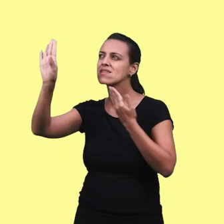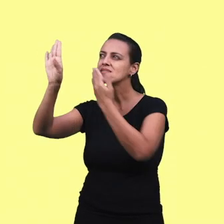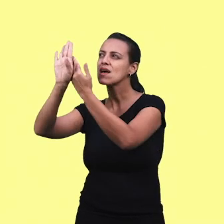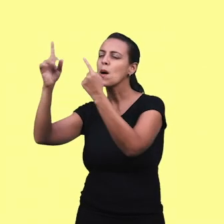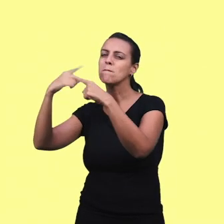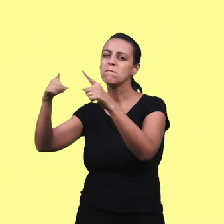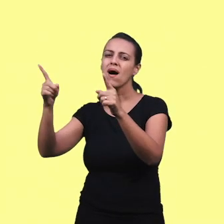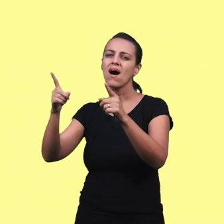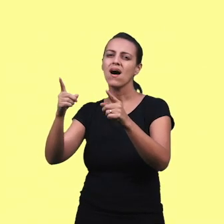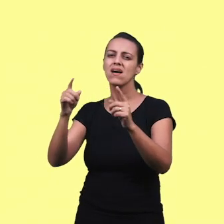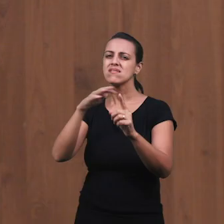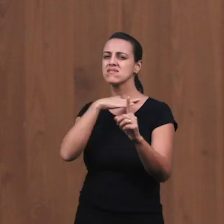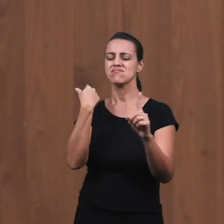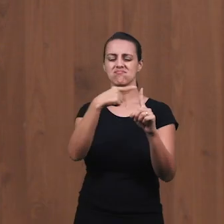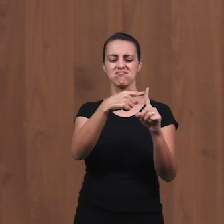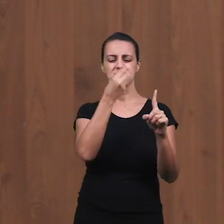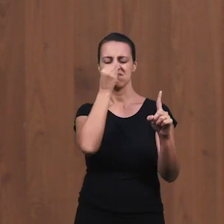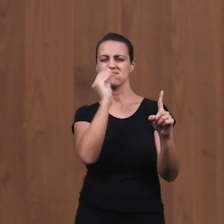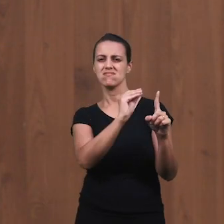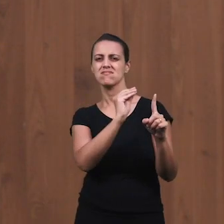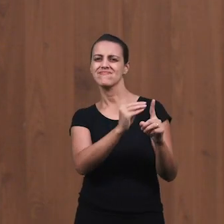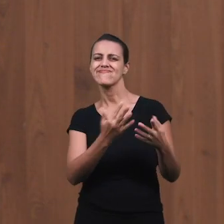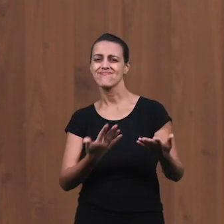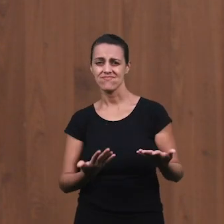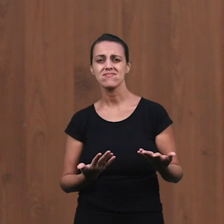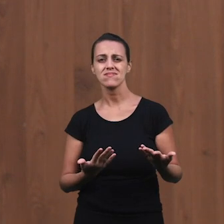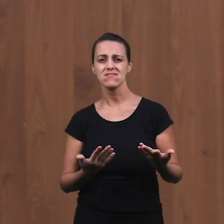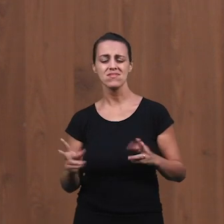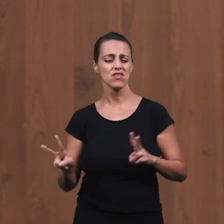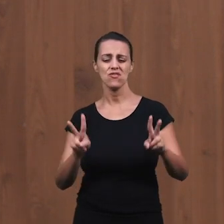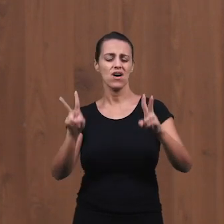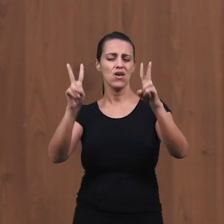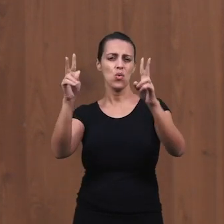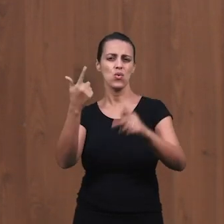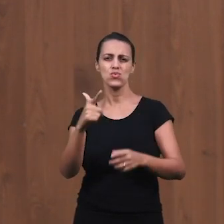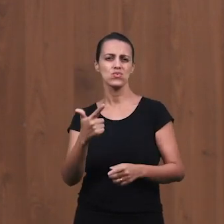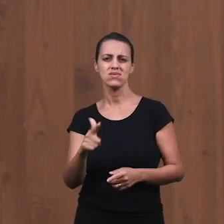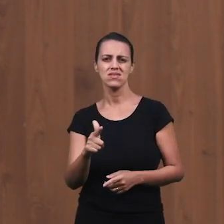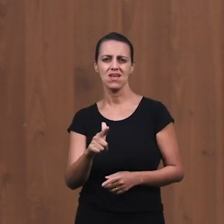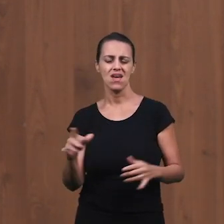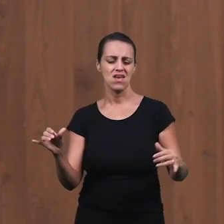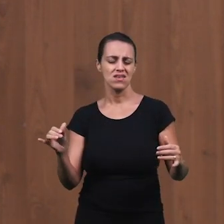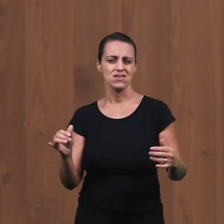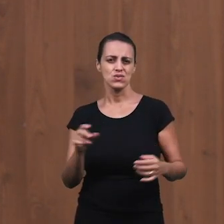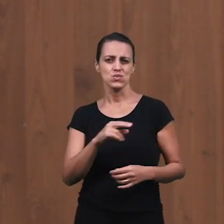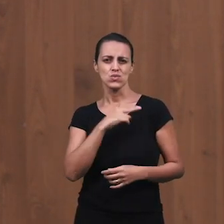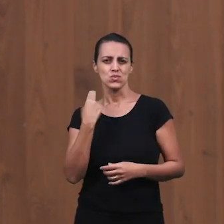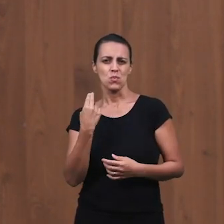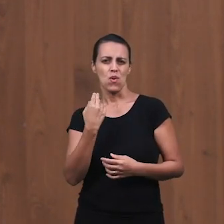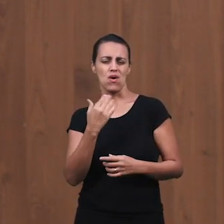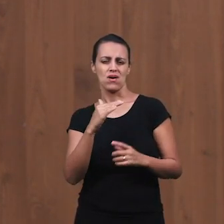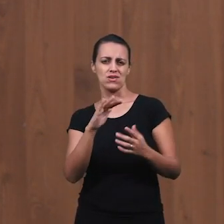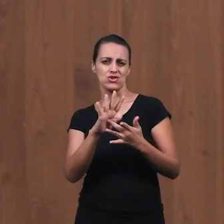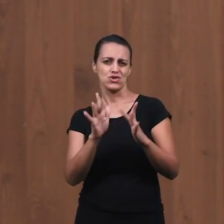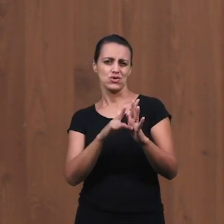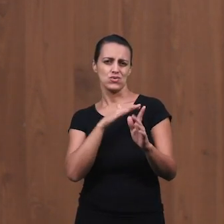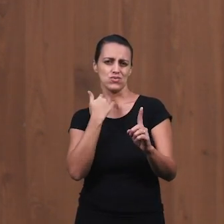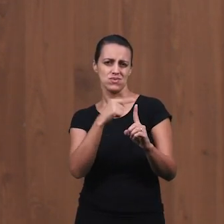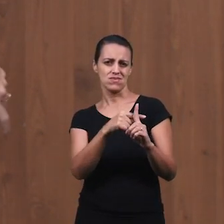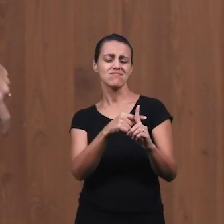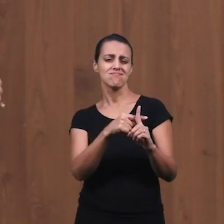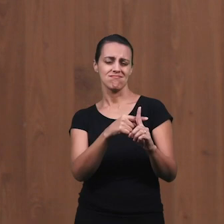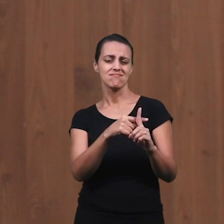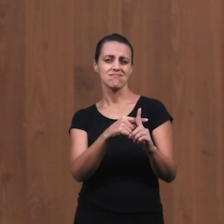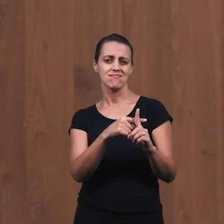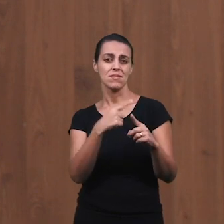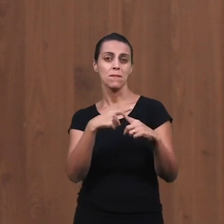sans donner de la valeur au sacrifice de Jésus, sans donner la valeur au pouvoir du sang de Jésus.